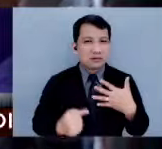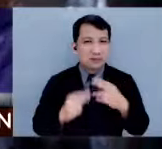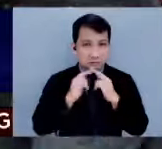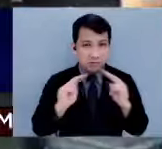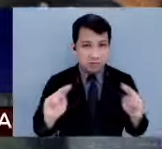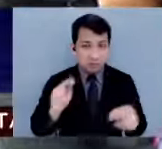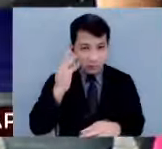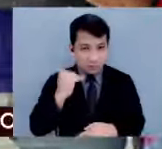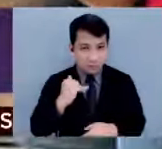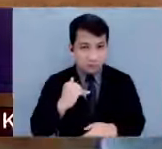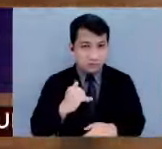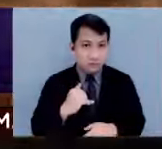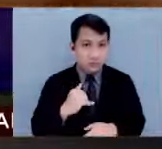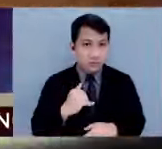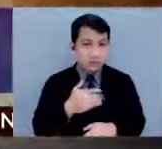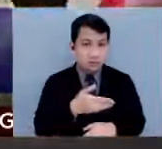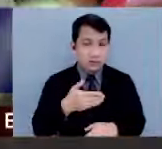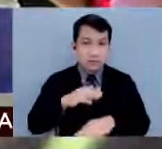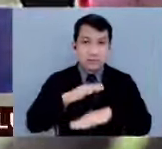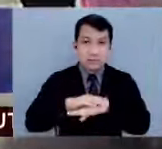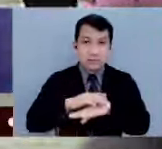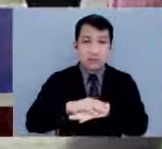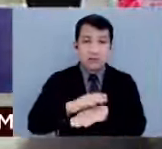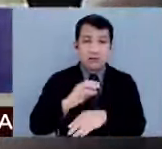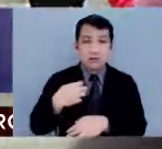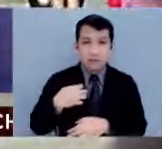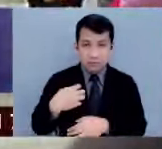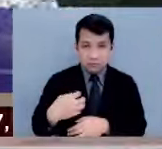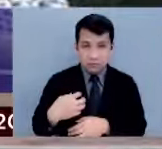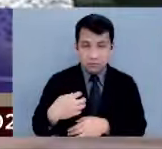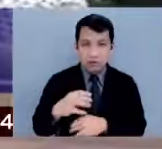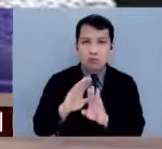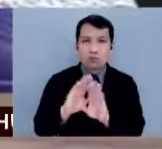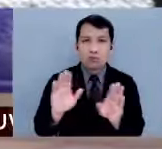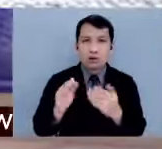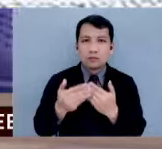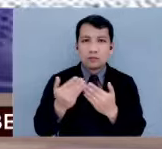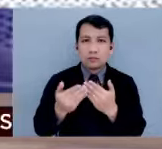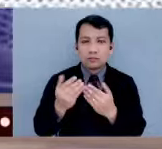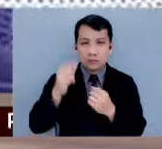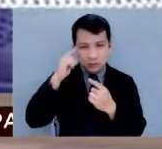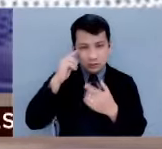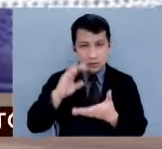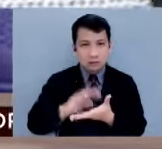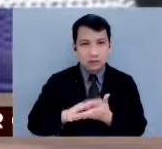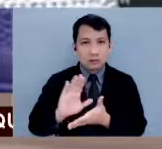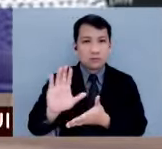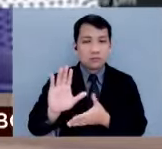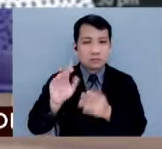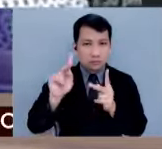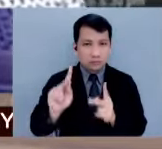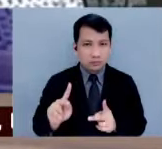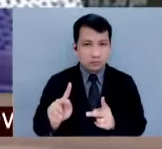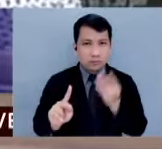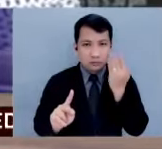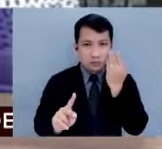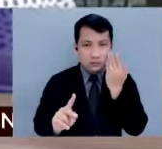naluloko. Paalala ng pulisya sa publiko, huwag basta-basta maniniwala sa mga taong kunwaring tutulong